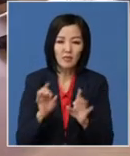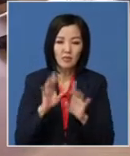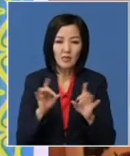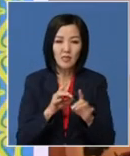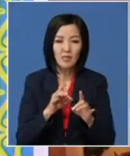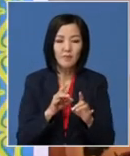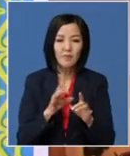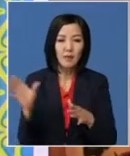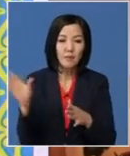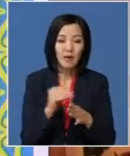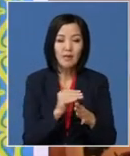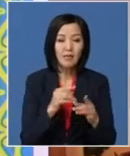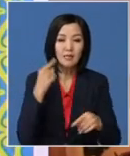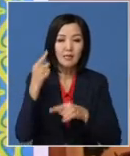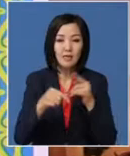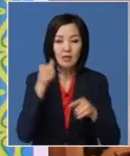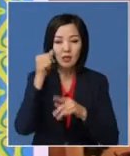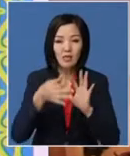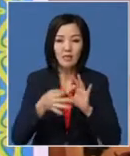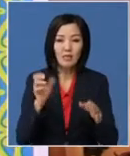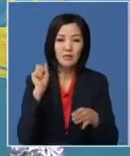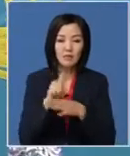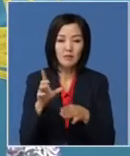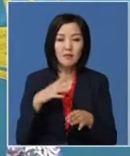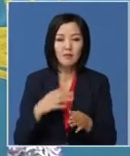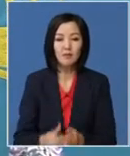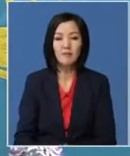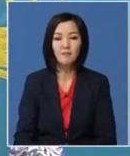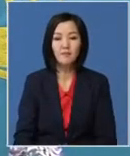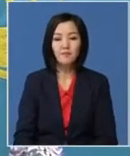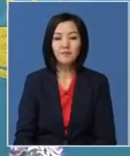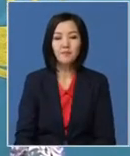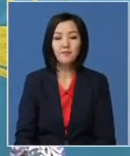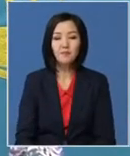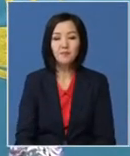дейін ретке келтіріп, келер жылға нақты тапсырма жүктеді. Строительный объем